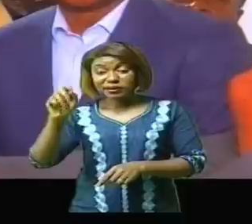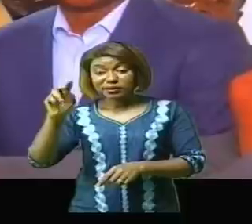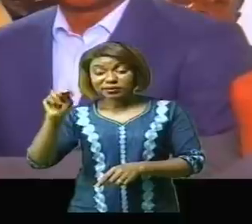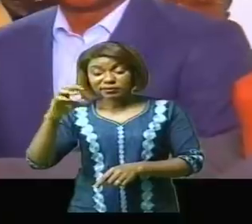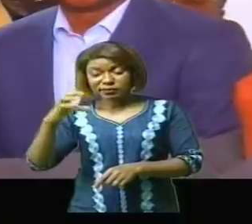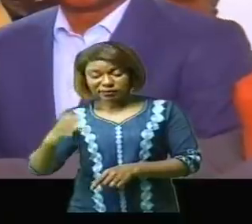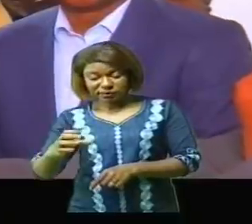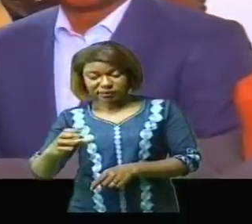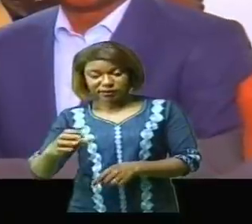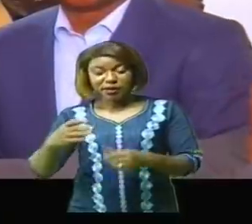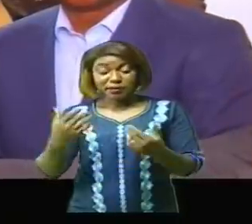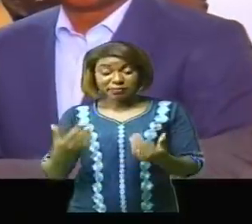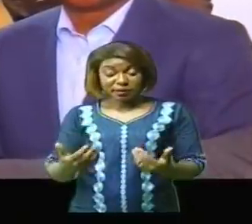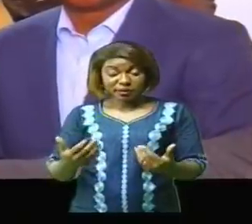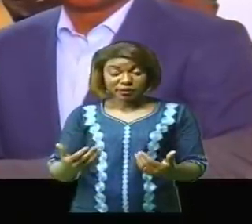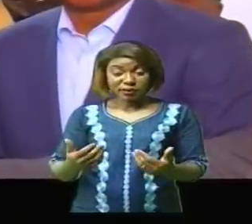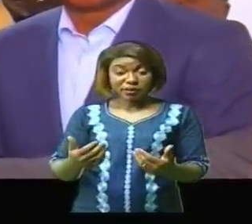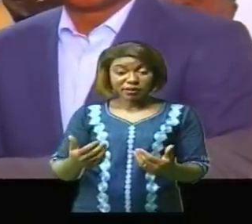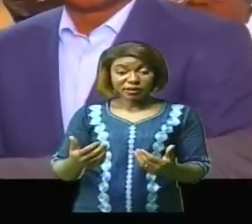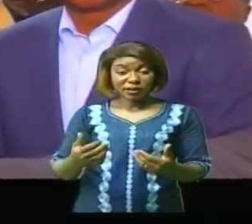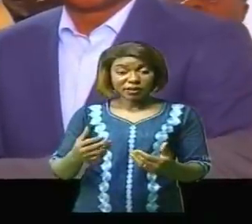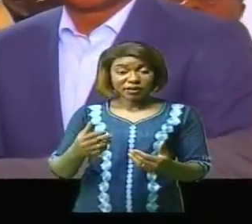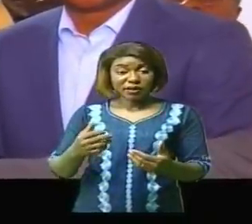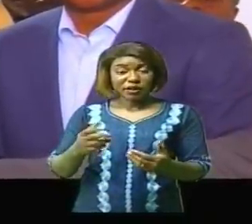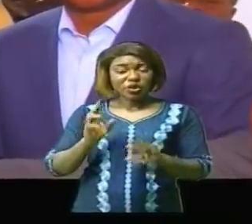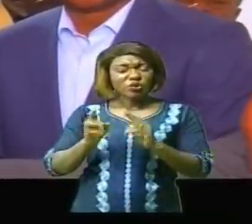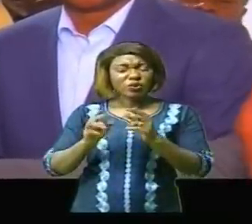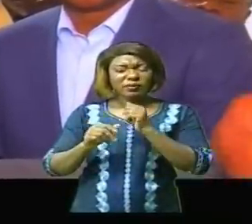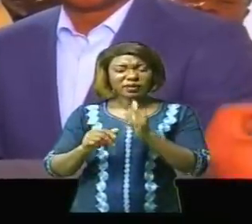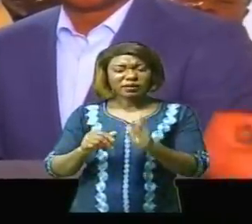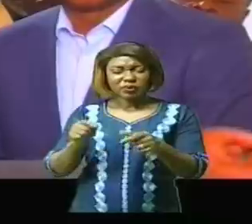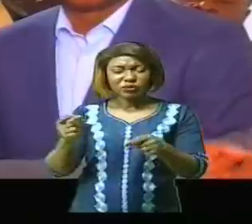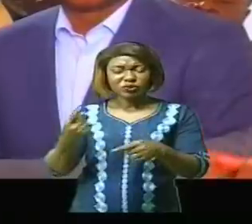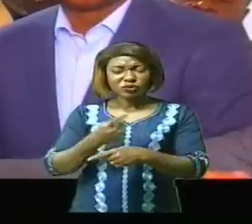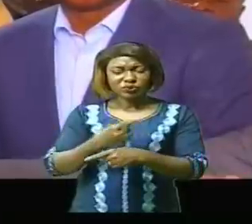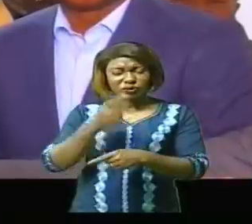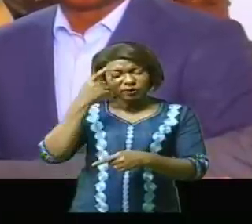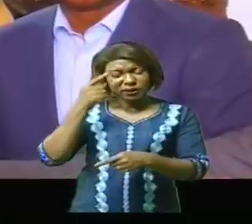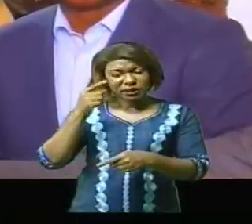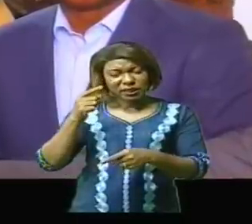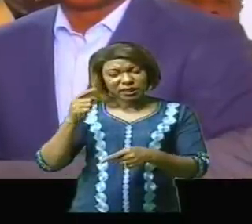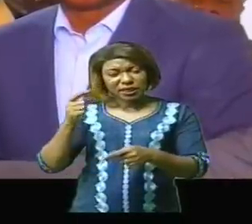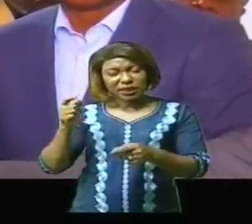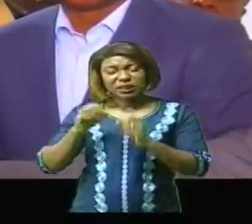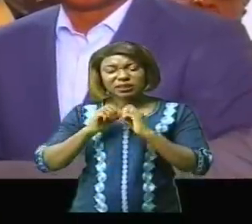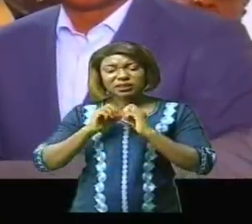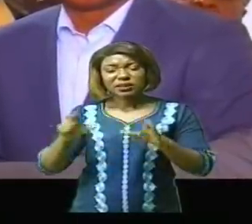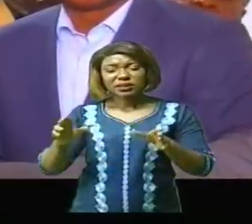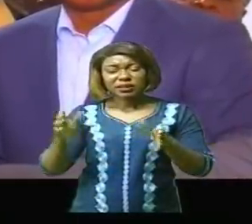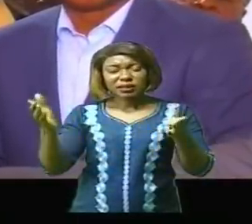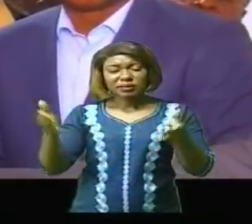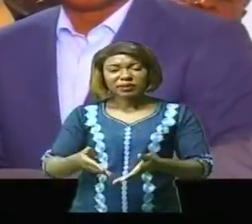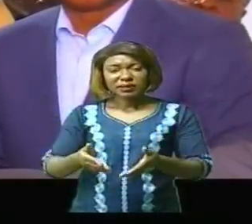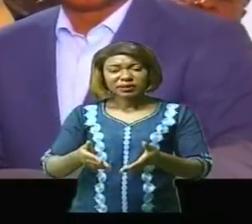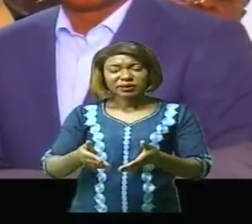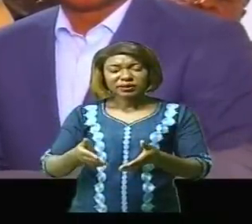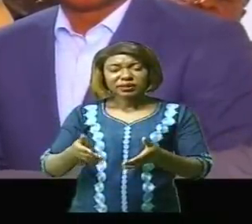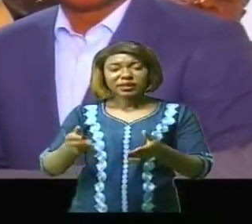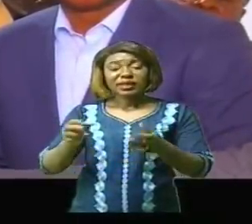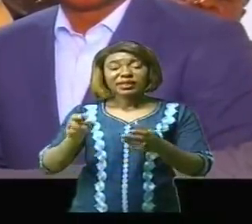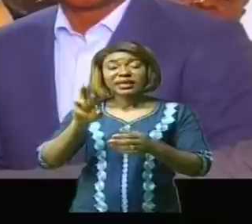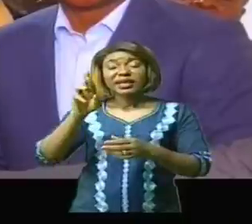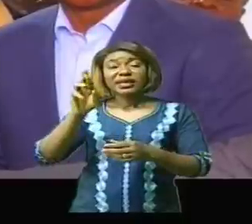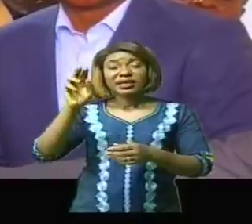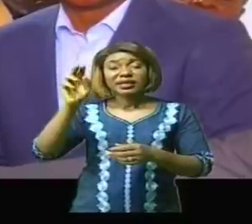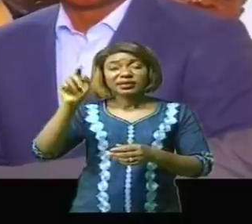consorts. Alors, c'est pas normal qu'aujourd'hui, que ces rencontres mythiques se jouent sans la présence de la RTNC. C'est quelque part